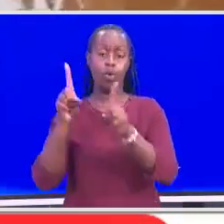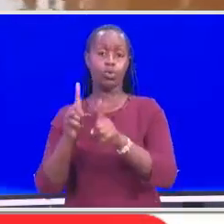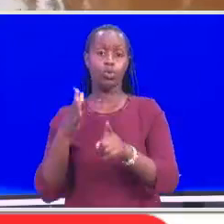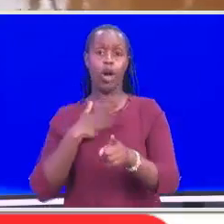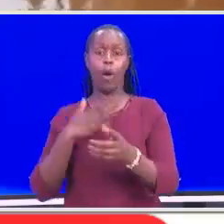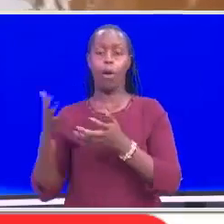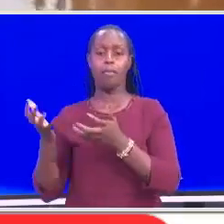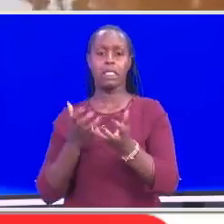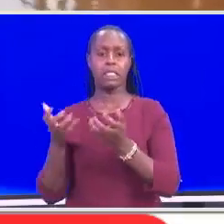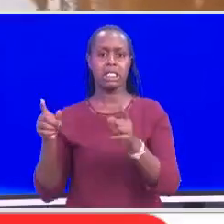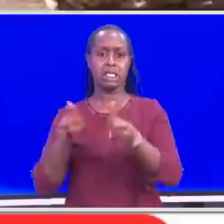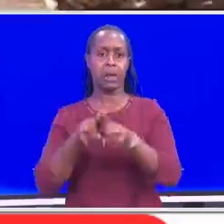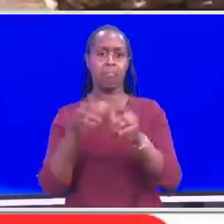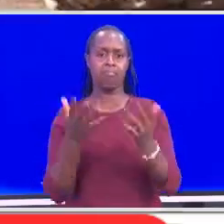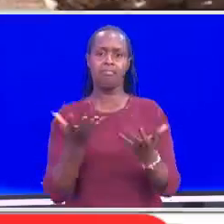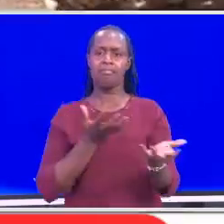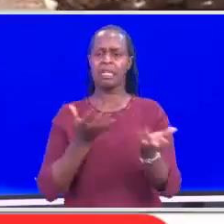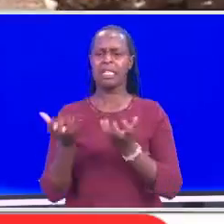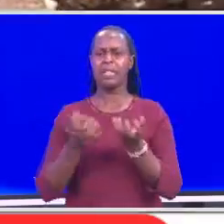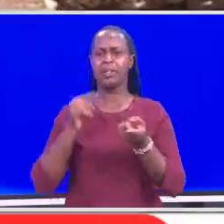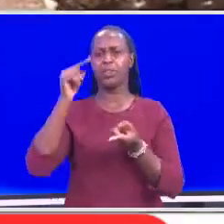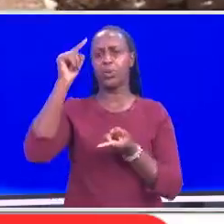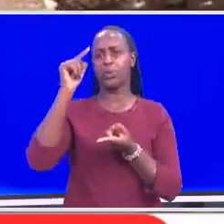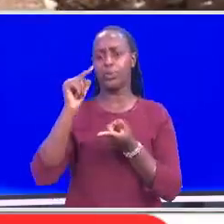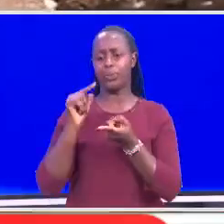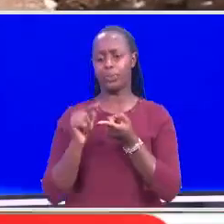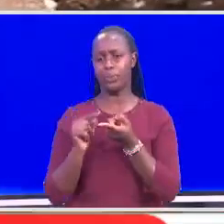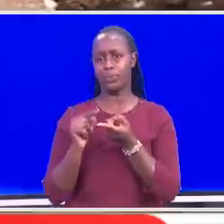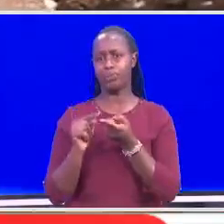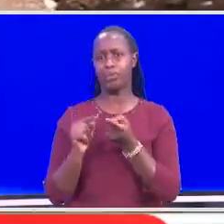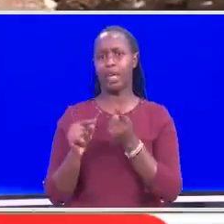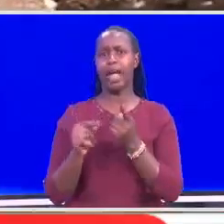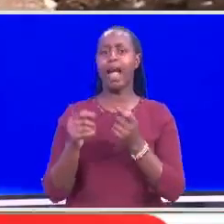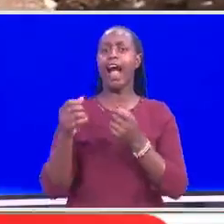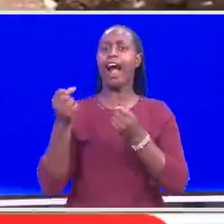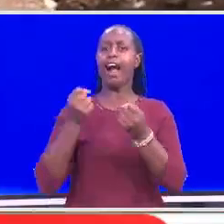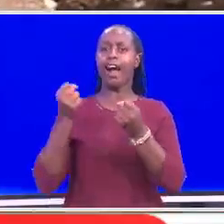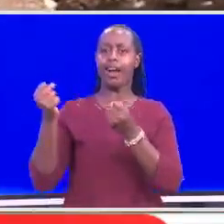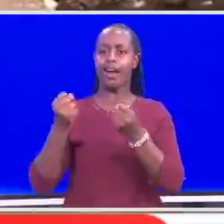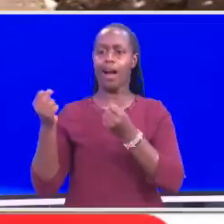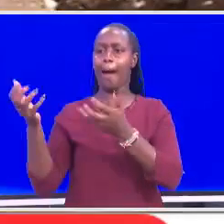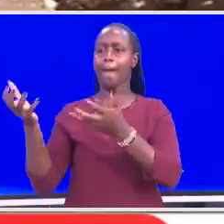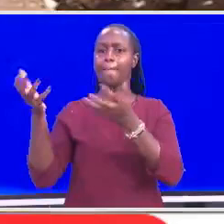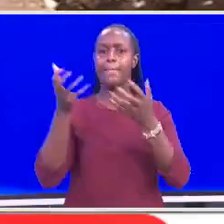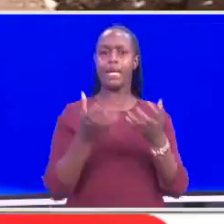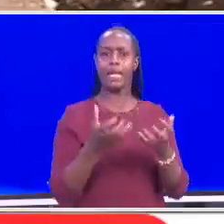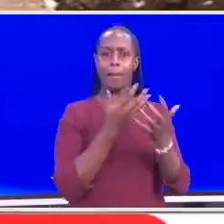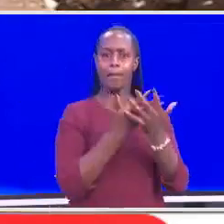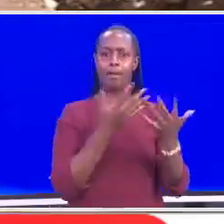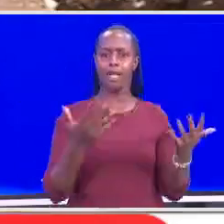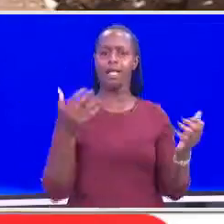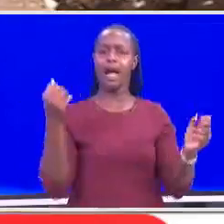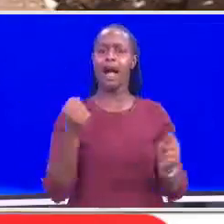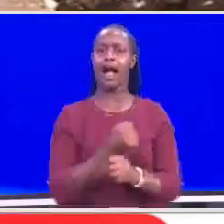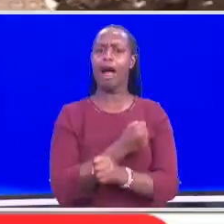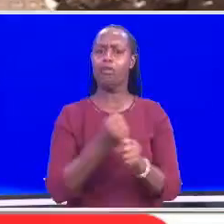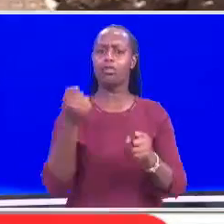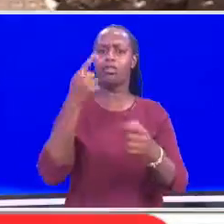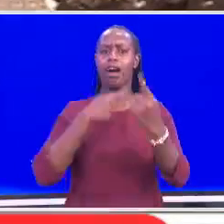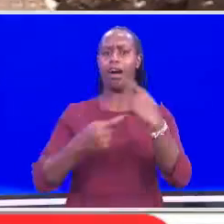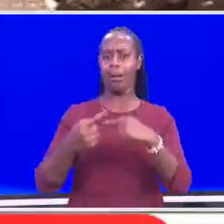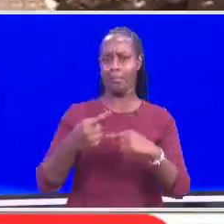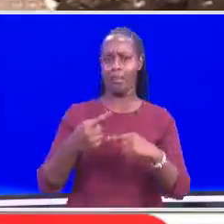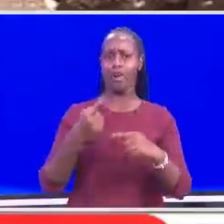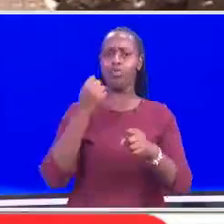biashara. Biashara inaisha hivyo. Sasa hizi kama magari zetu ya kutuletea misigo kwa duka haiwezi kuja. Inabidi simame huko ndio